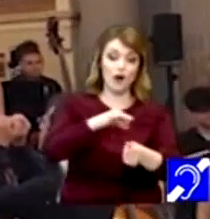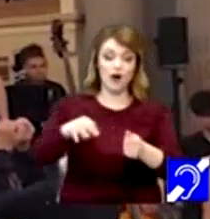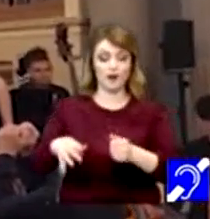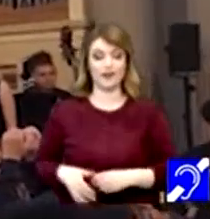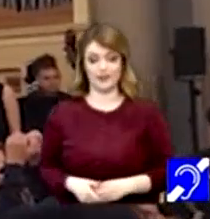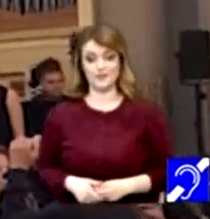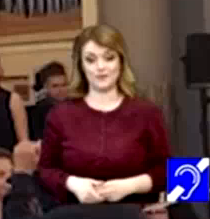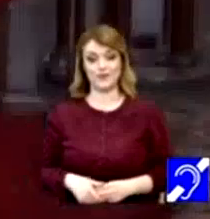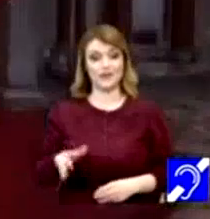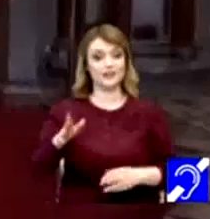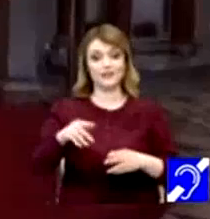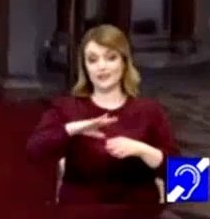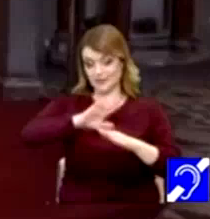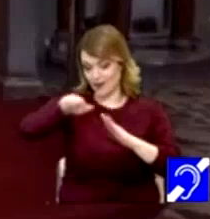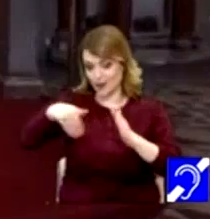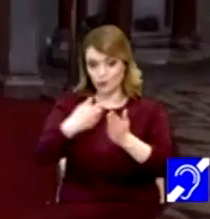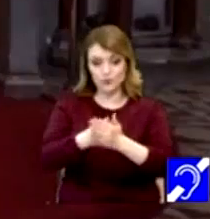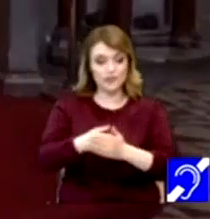mai despărțit de ea.